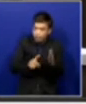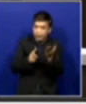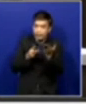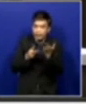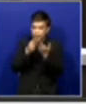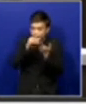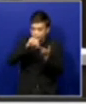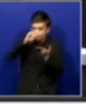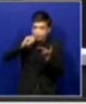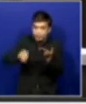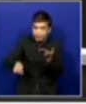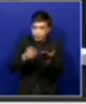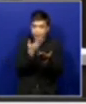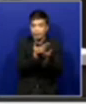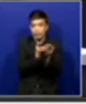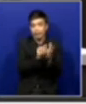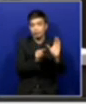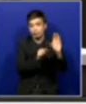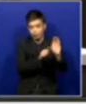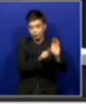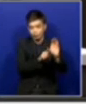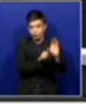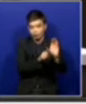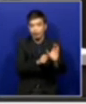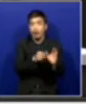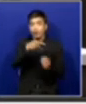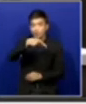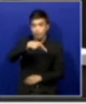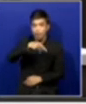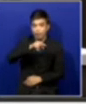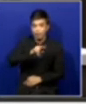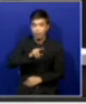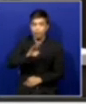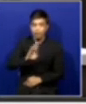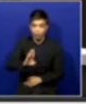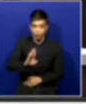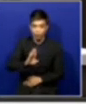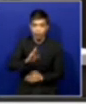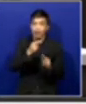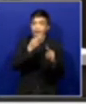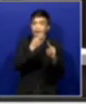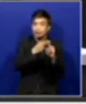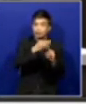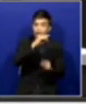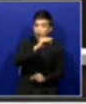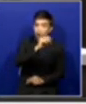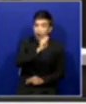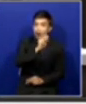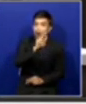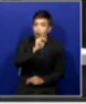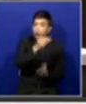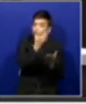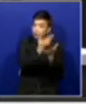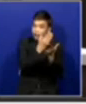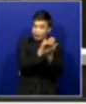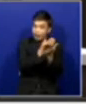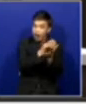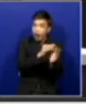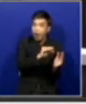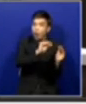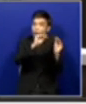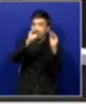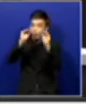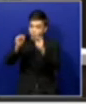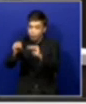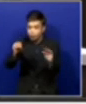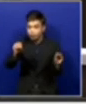ายพระราชบัญญัตินี้นะครับเป็นพระราชบัญญัติโอนงบประมาณรายจ่ายก็ตีความได้ว่าเป็นรายจ่ายเพราะฉะนั้น